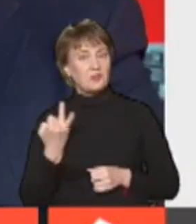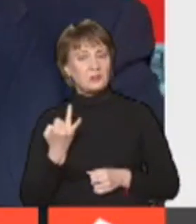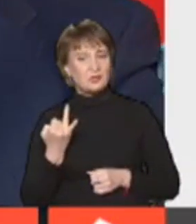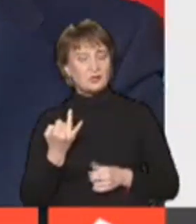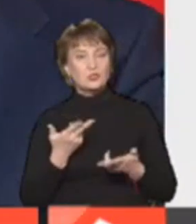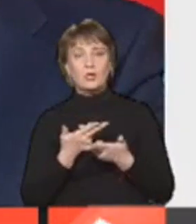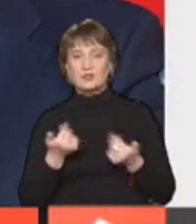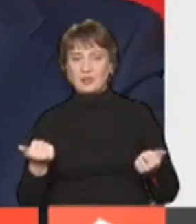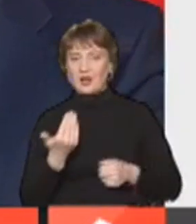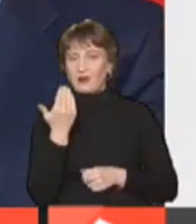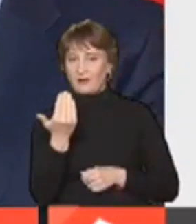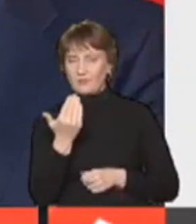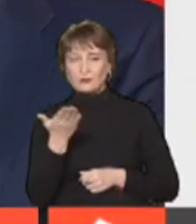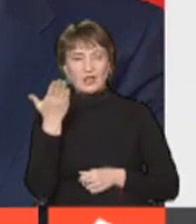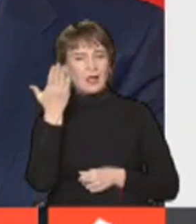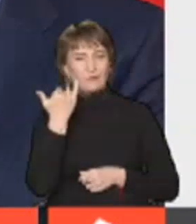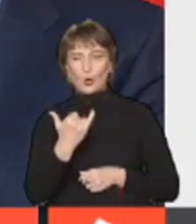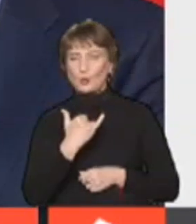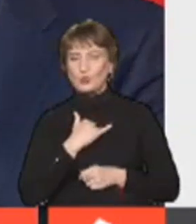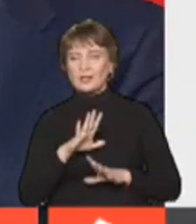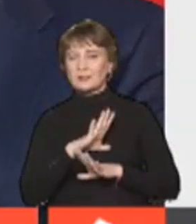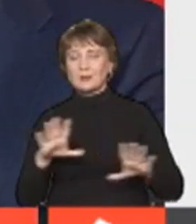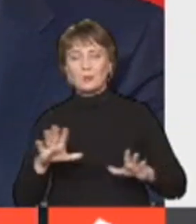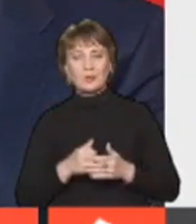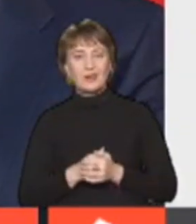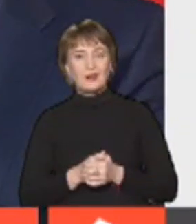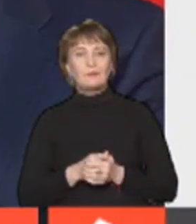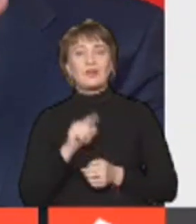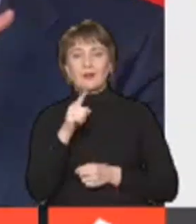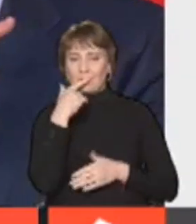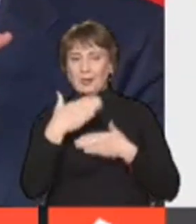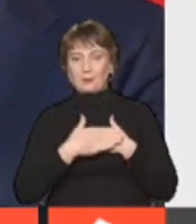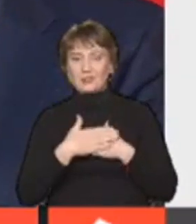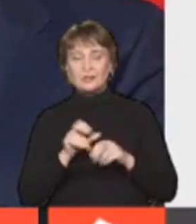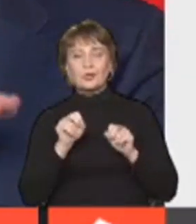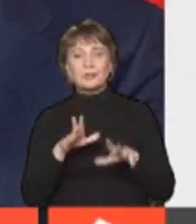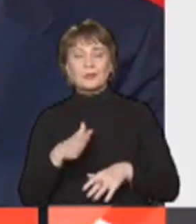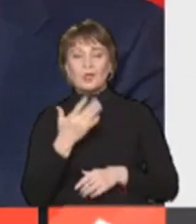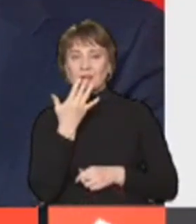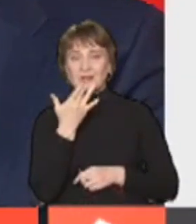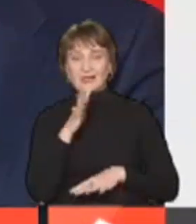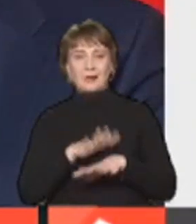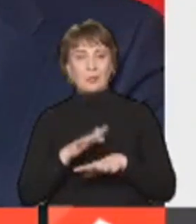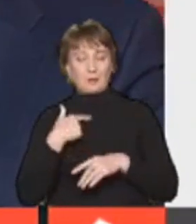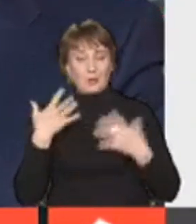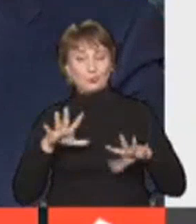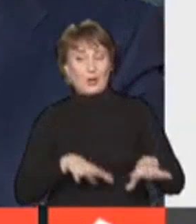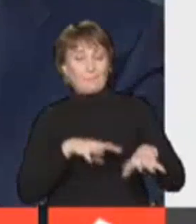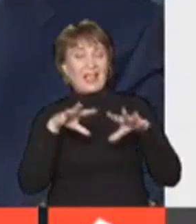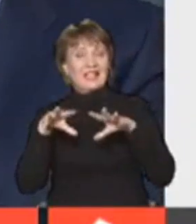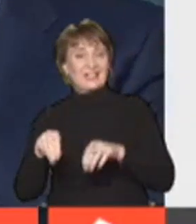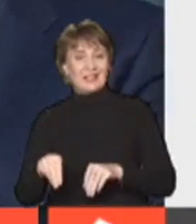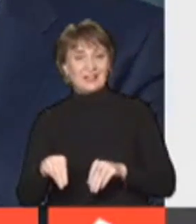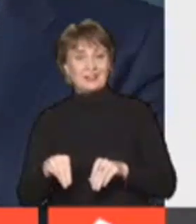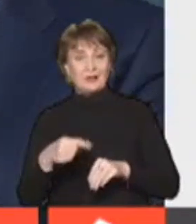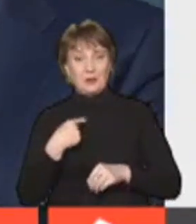Але видно, пане Володимире, ви в нас давно не були. Нас тепер до амбасади Штатів ближче, ніж до Національного банку. Ми ж переїхали. А, можливо,